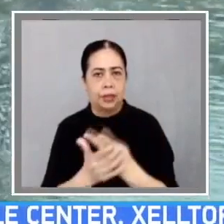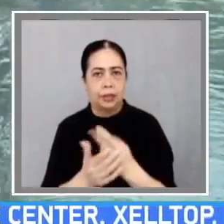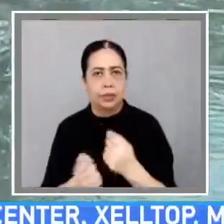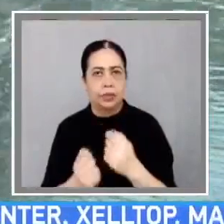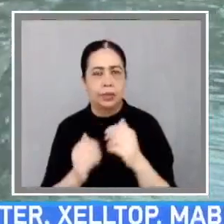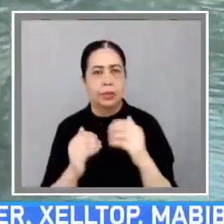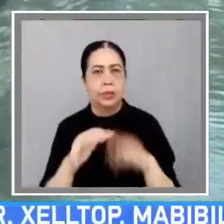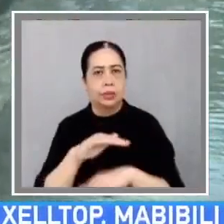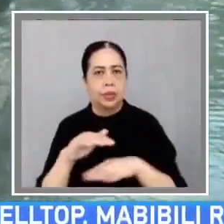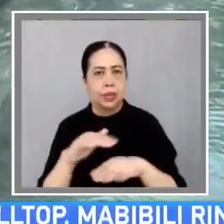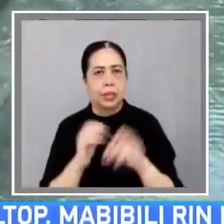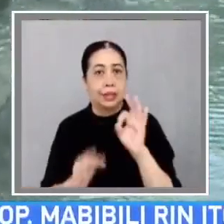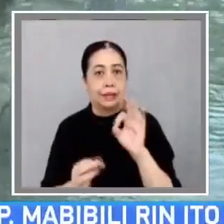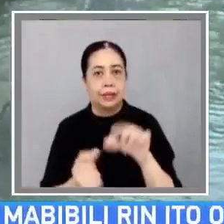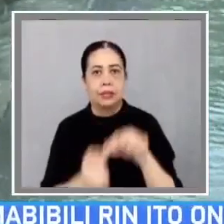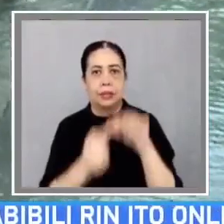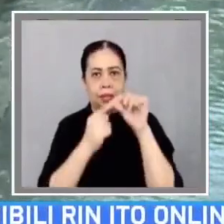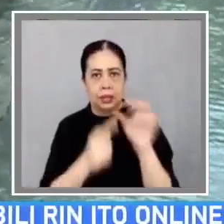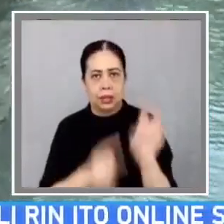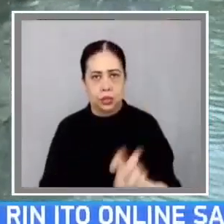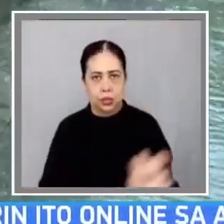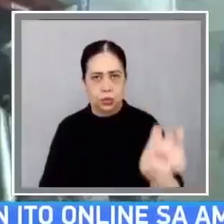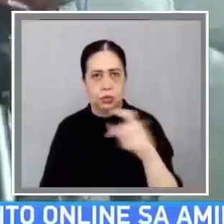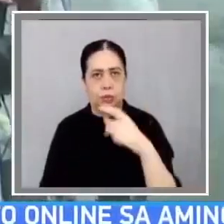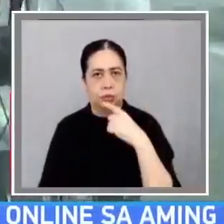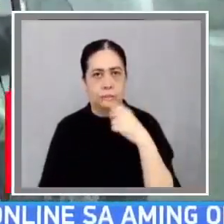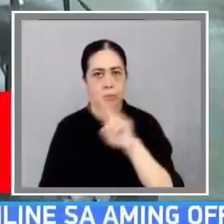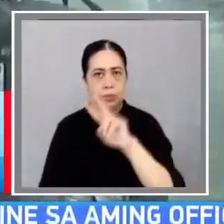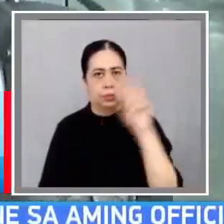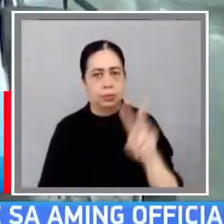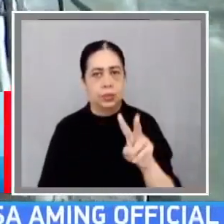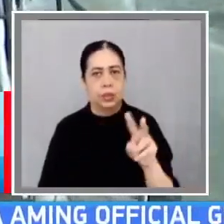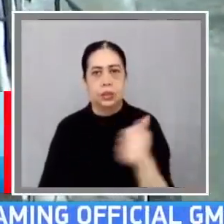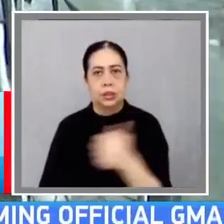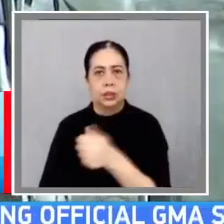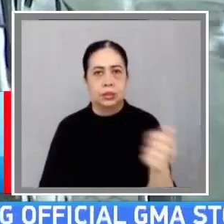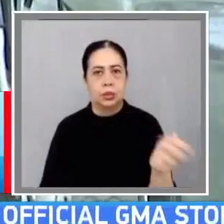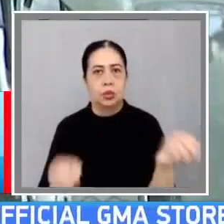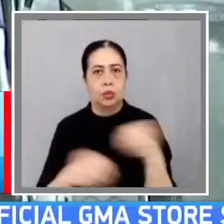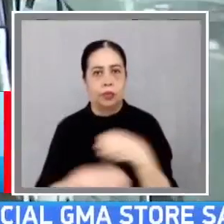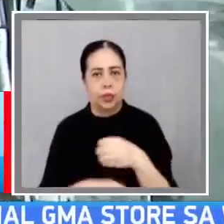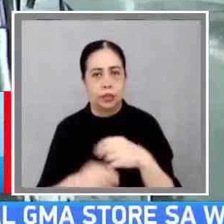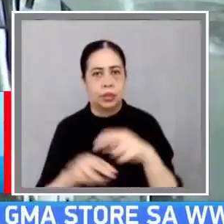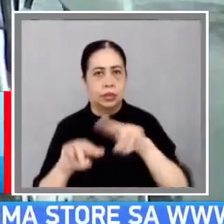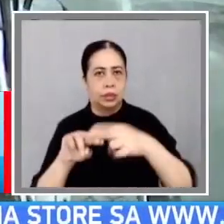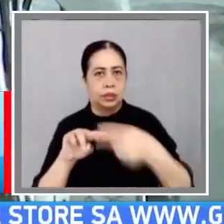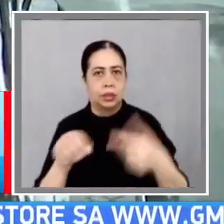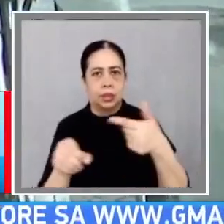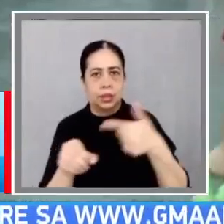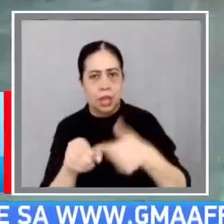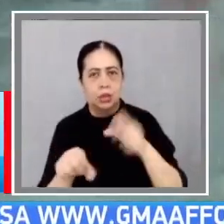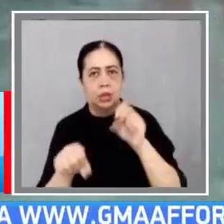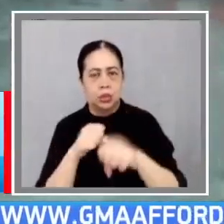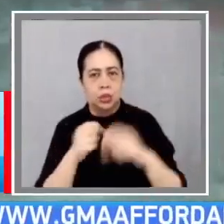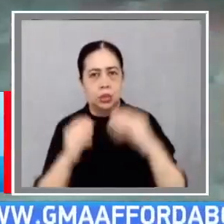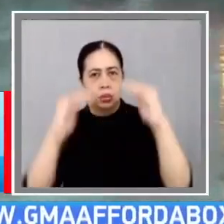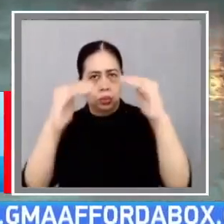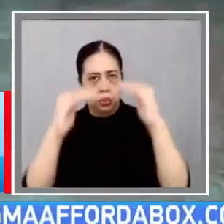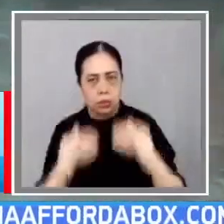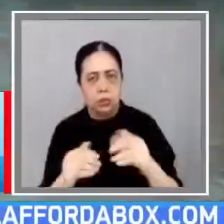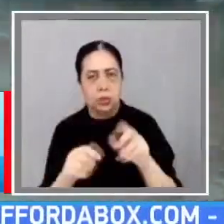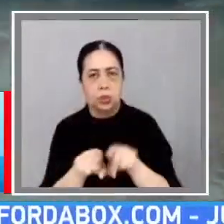kung special trip. Ayon sa Valenzuela Transportation Office, buwaba na ang presyo ng gasolina kaya binababa na ang minimum fare